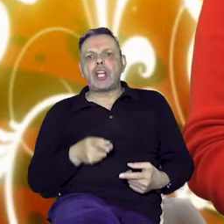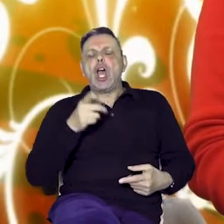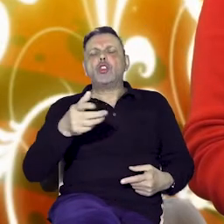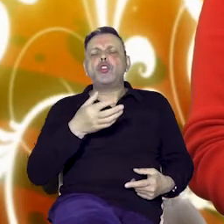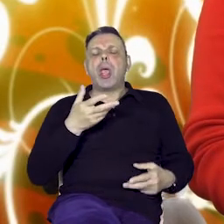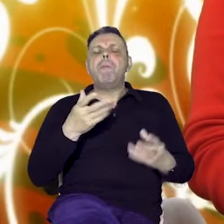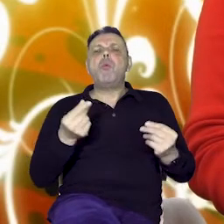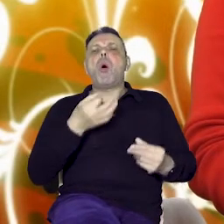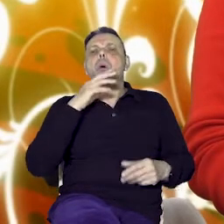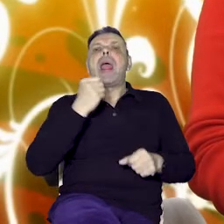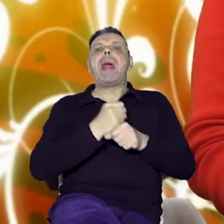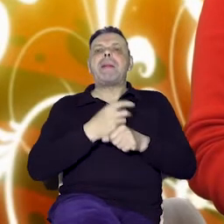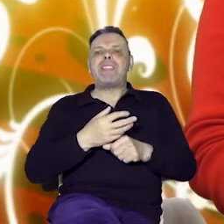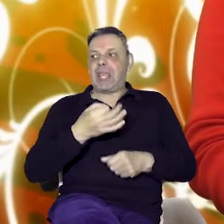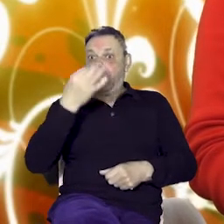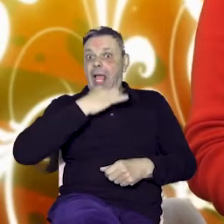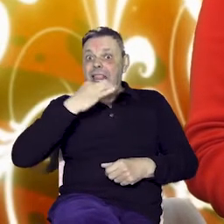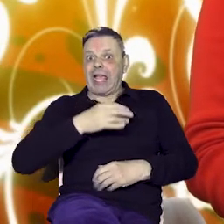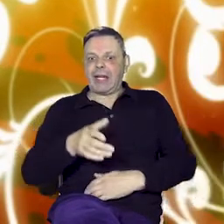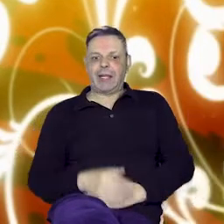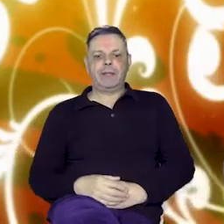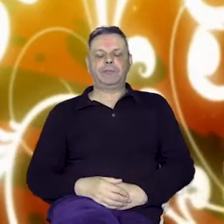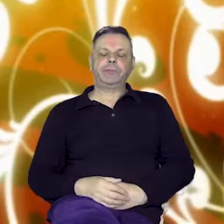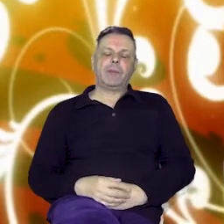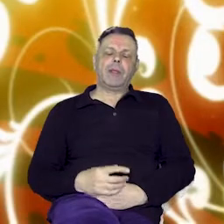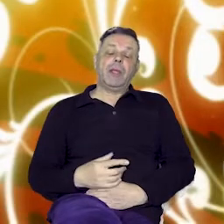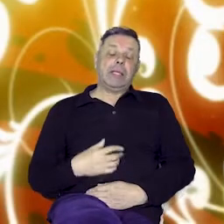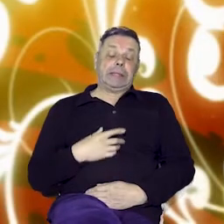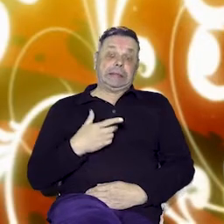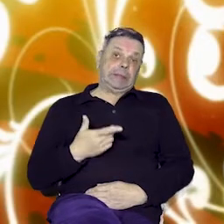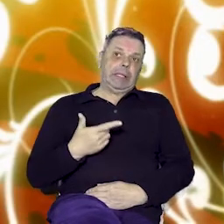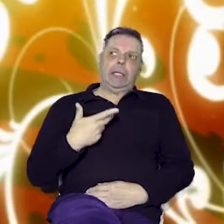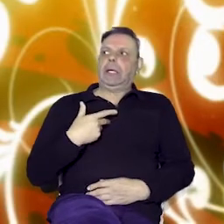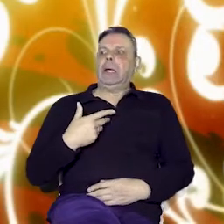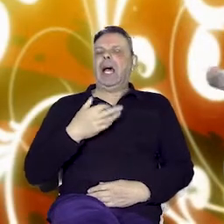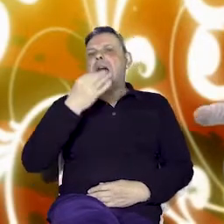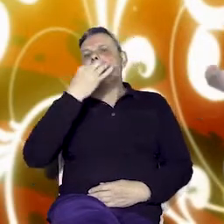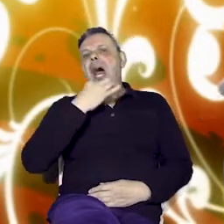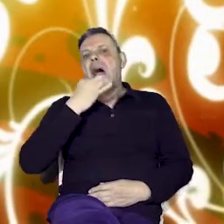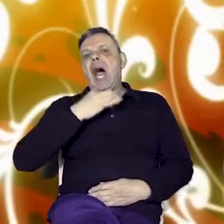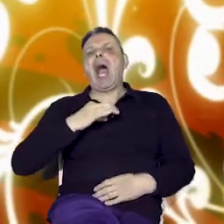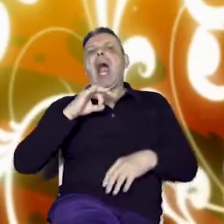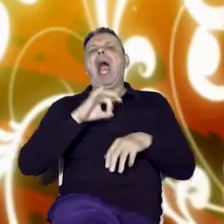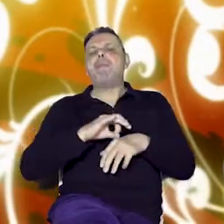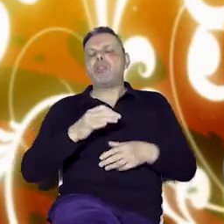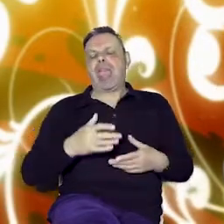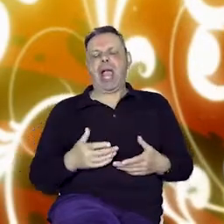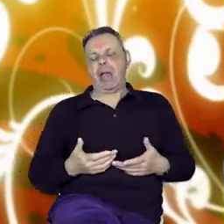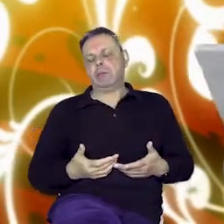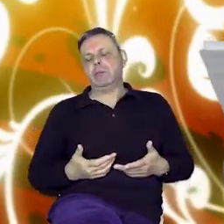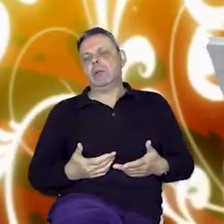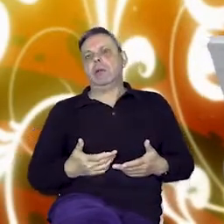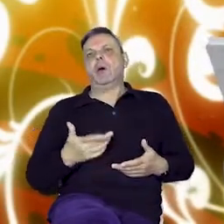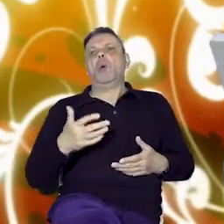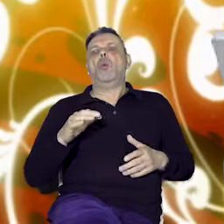ljekarnik. Tako je. Sad ste me posjetili na moju ljekarnu u Domu zdravlja Centar i evo ovim putem pozdravljam sve moje ljekarnice